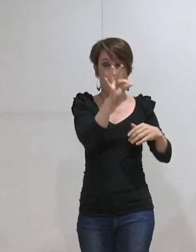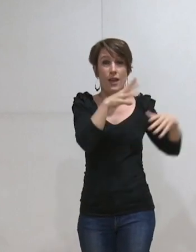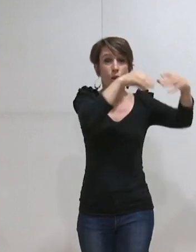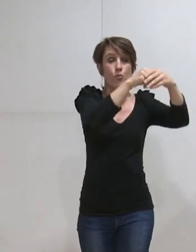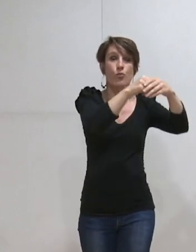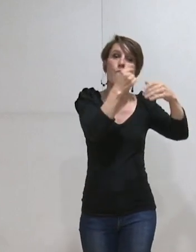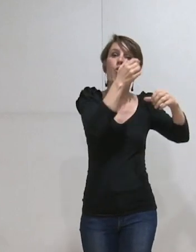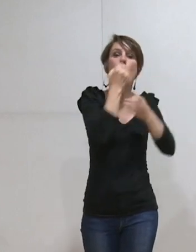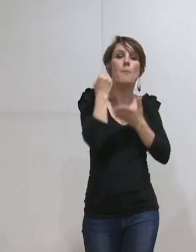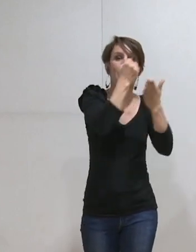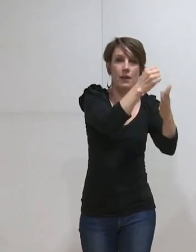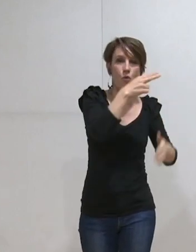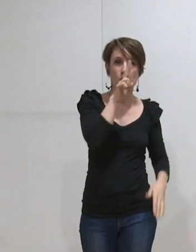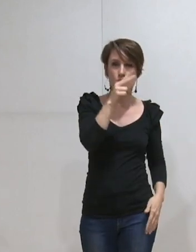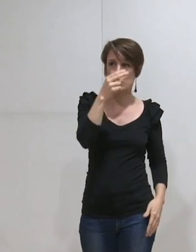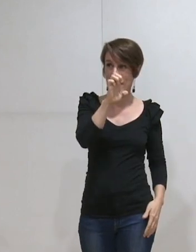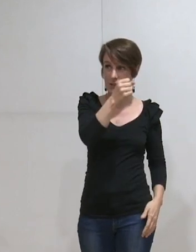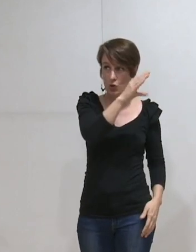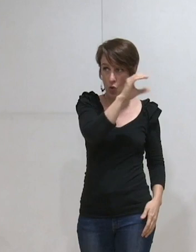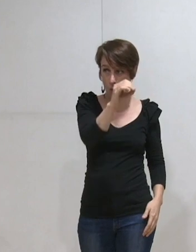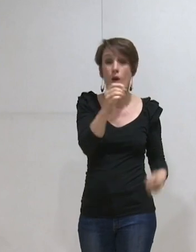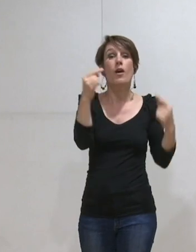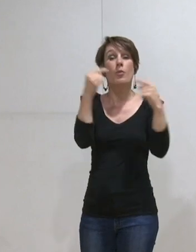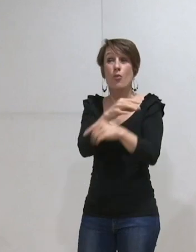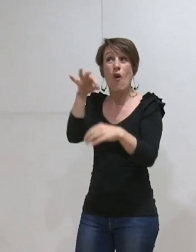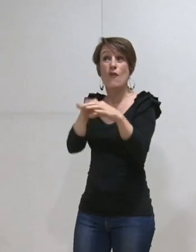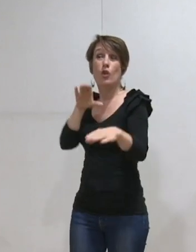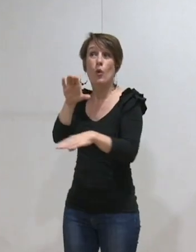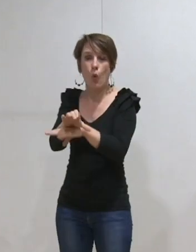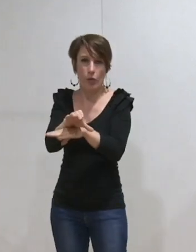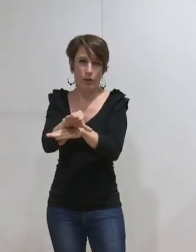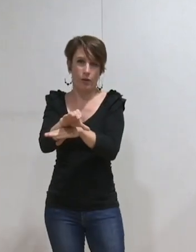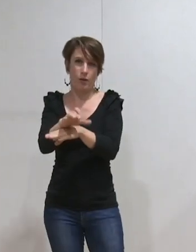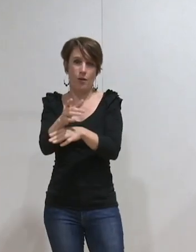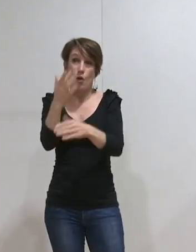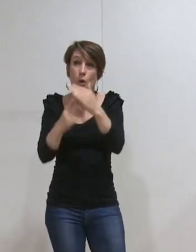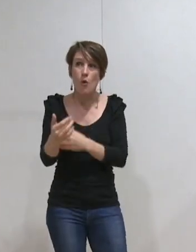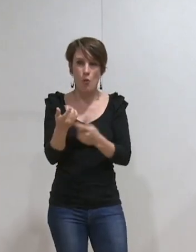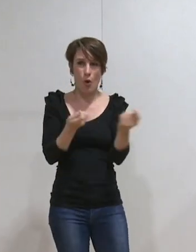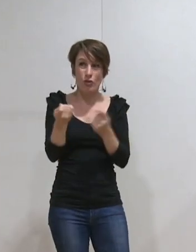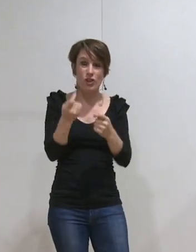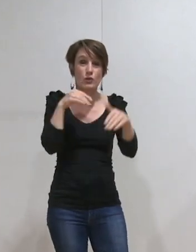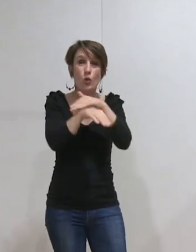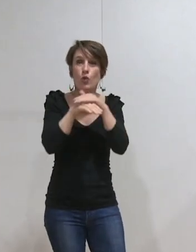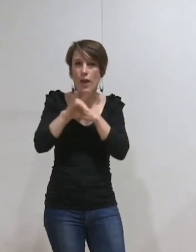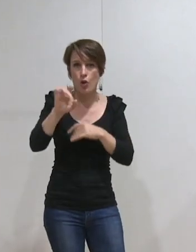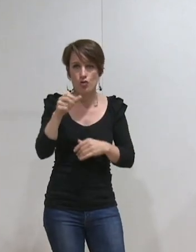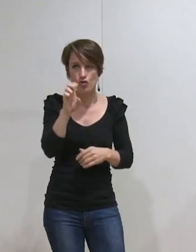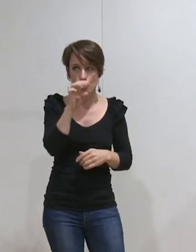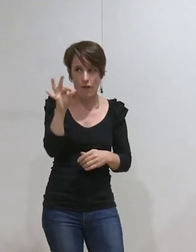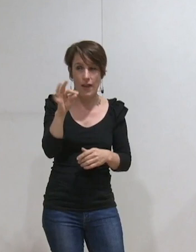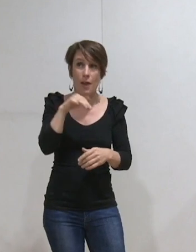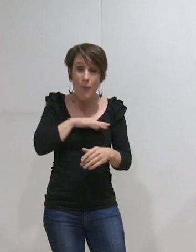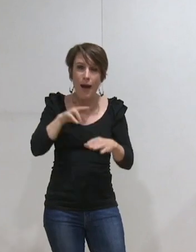contre le les le plan de gestion de la grotte chauvée voté par le conseil régional donc vous contredisez vous-même au